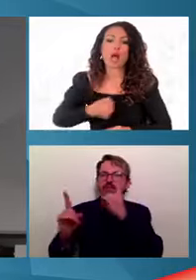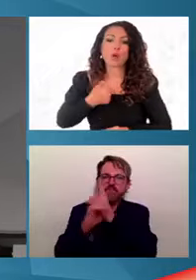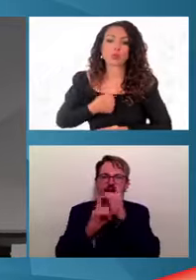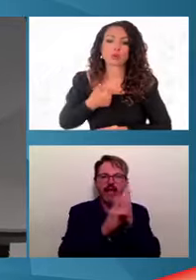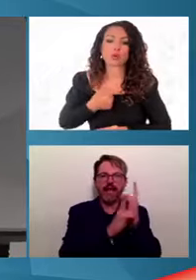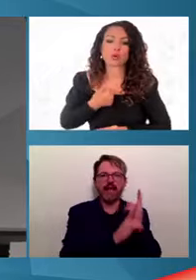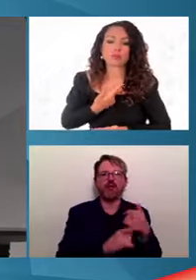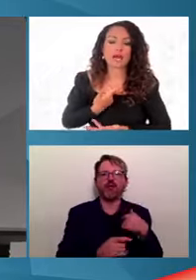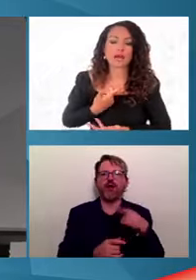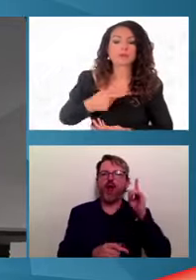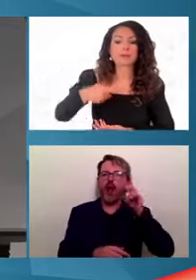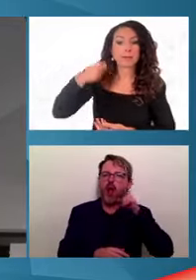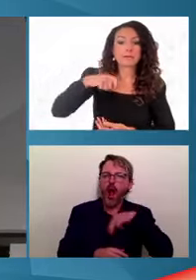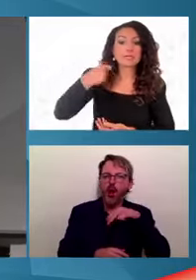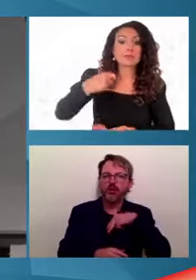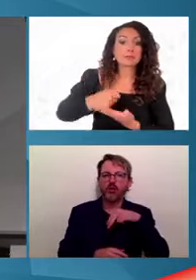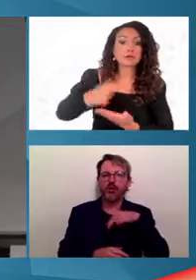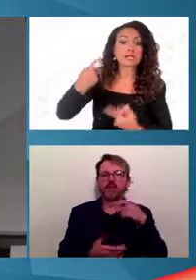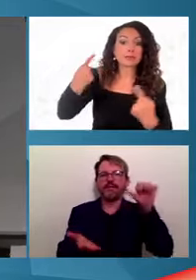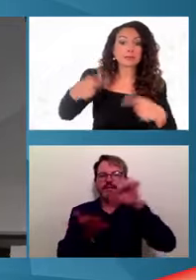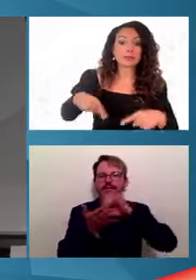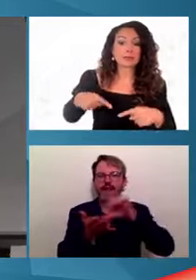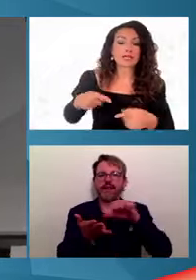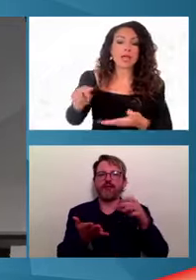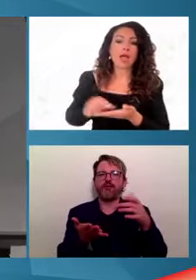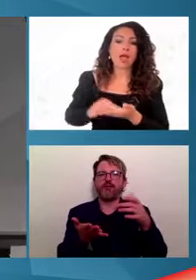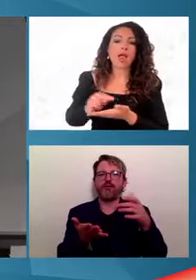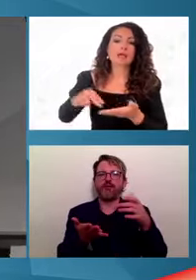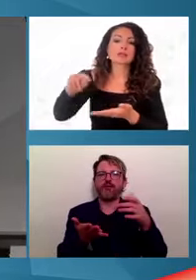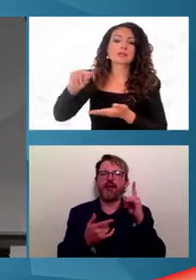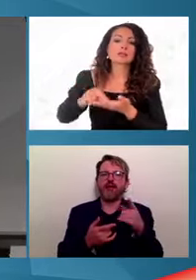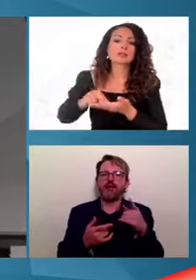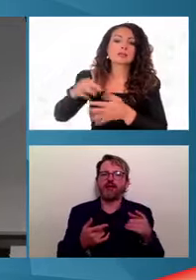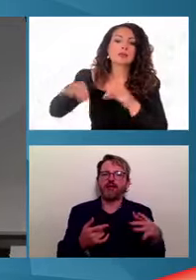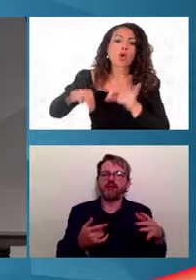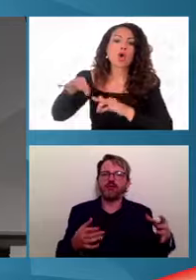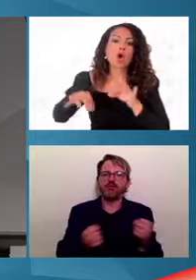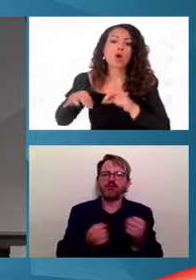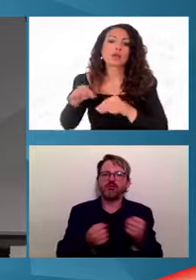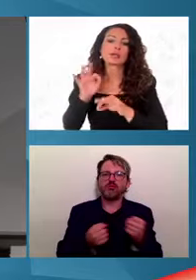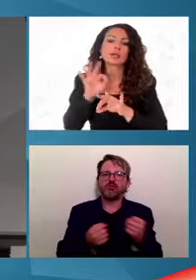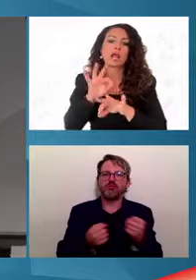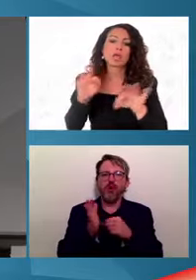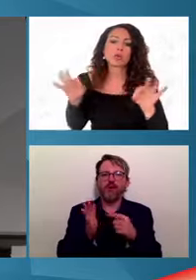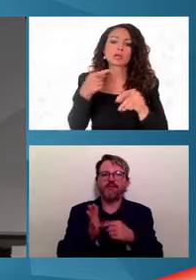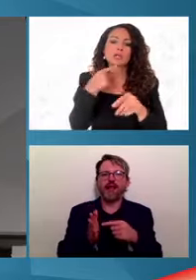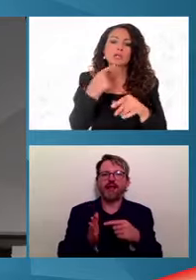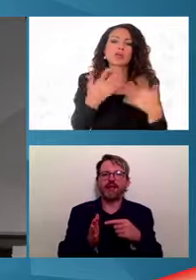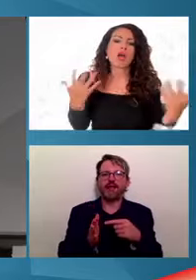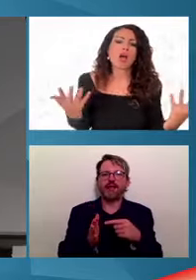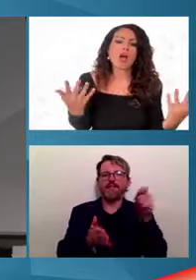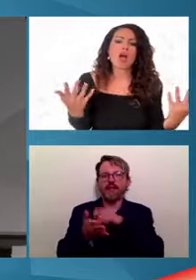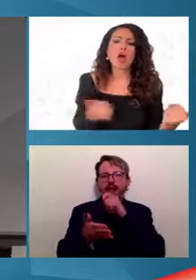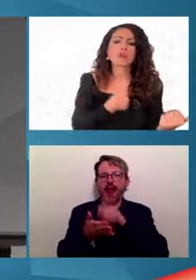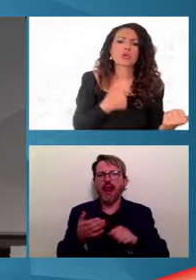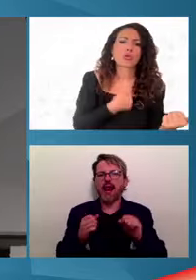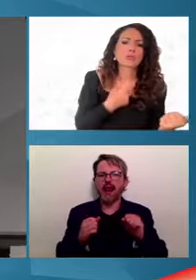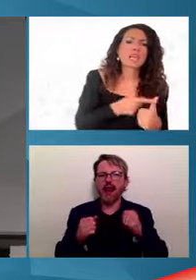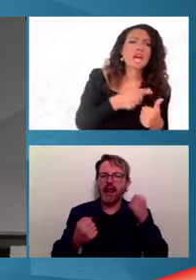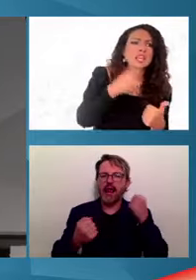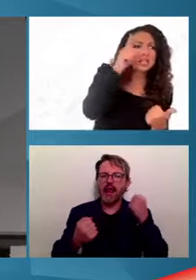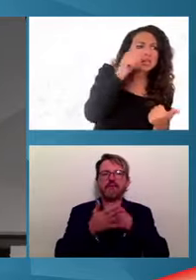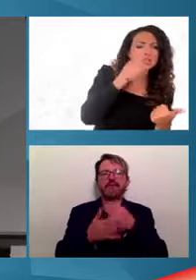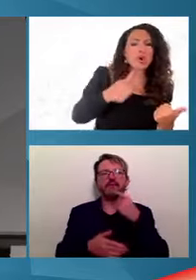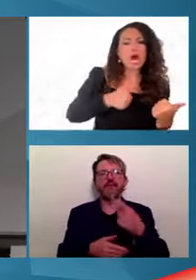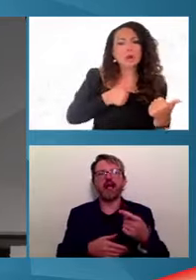Spesso quando ci sono le elezioni si sente dire: ah, ma l'autonomia dei tedeschi, l'autonomia degli italiani. L'autonomia di tutti noi è un valore aggiunto, un